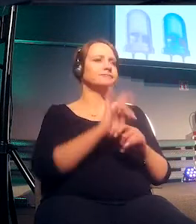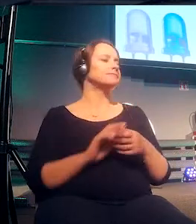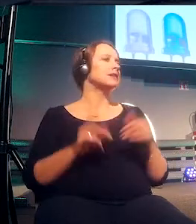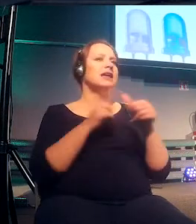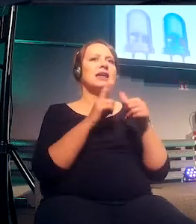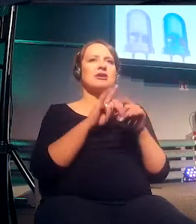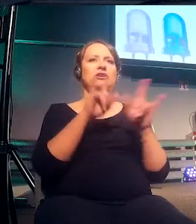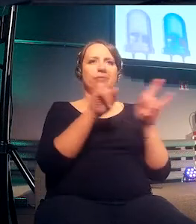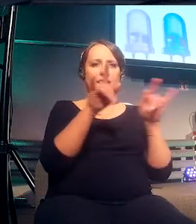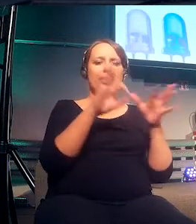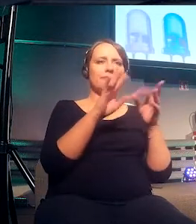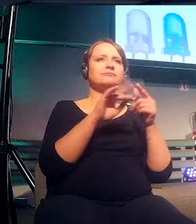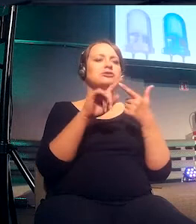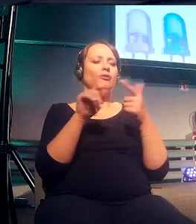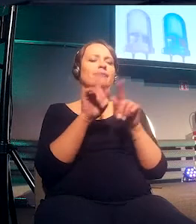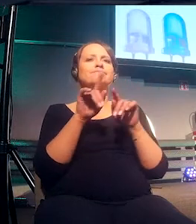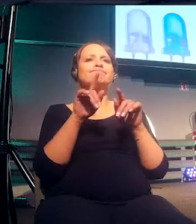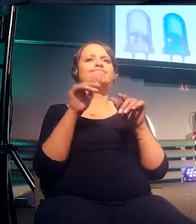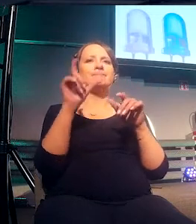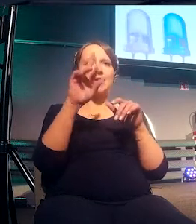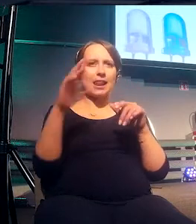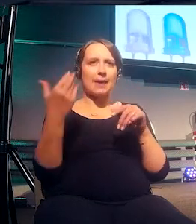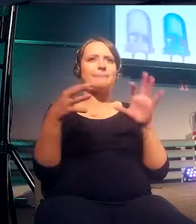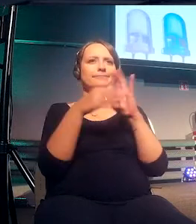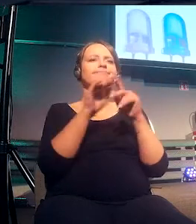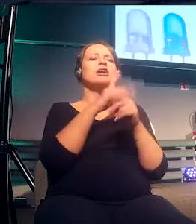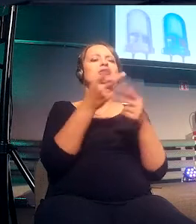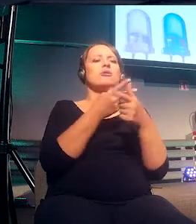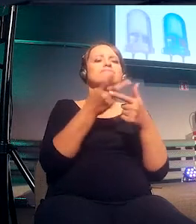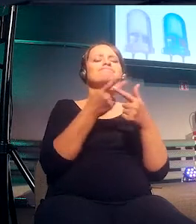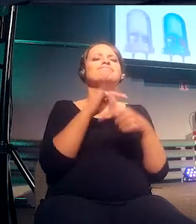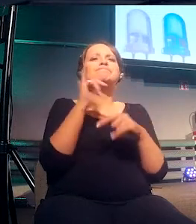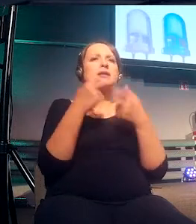pierwszym i w przypadku drugim był duży problem z tym, żeby